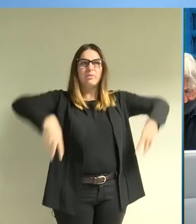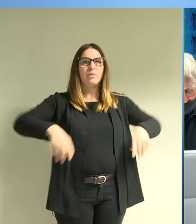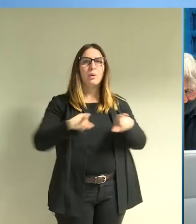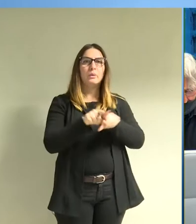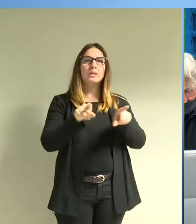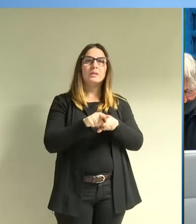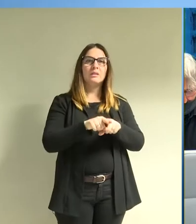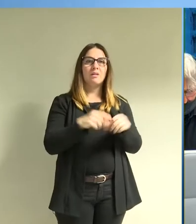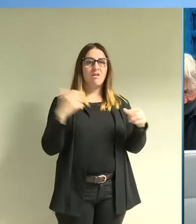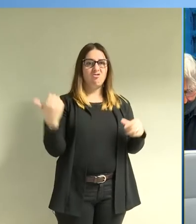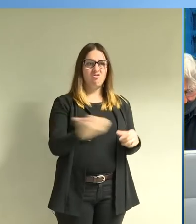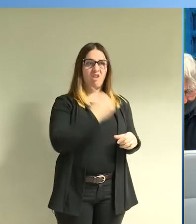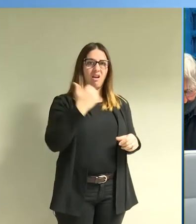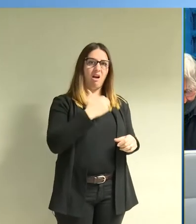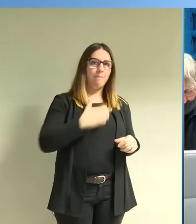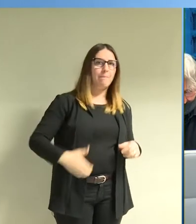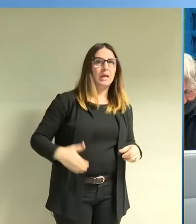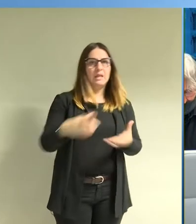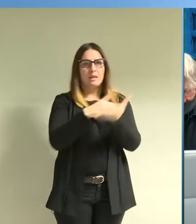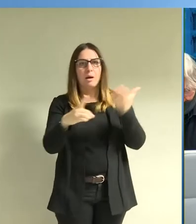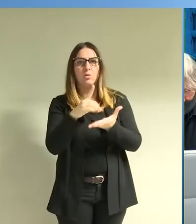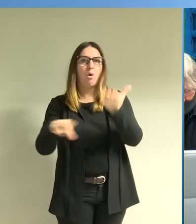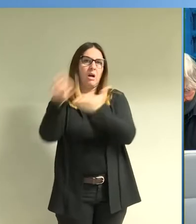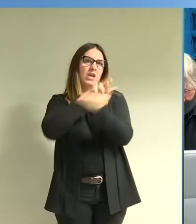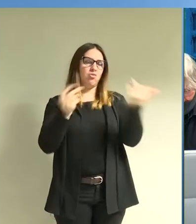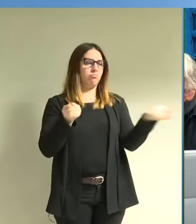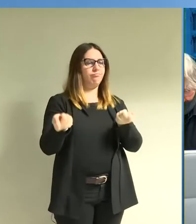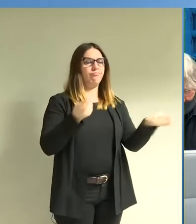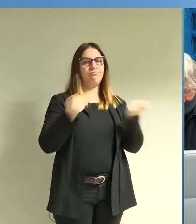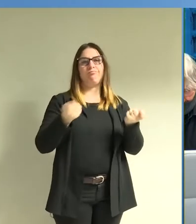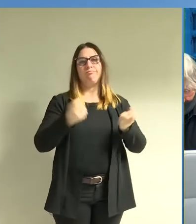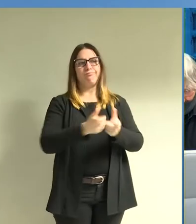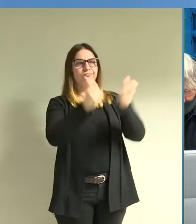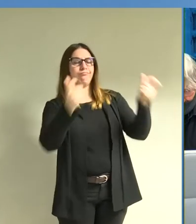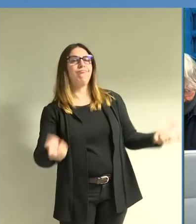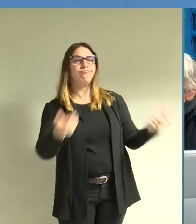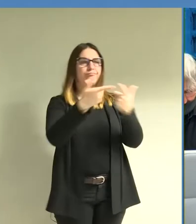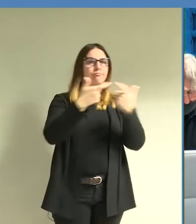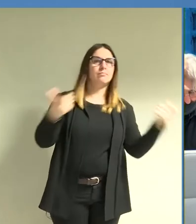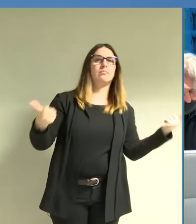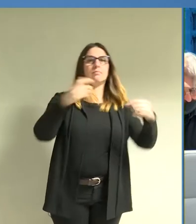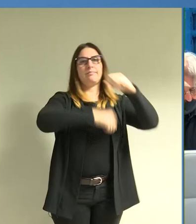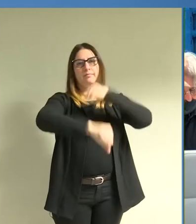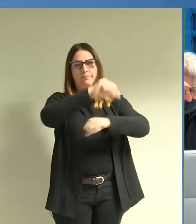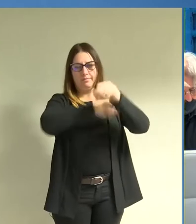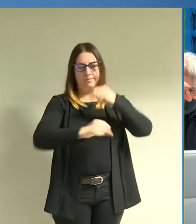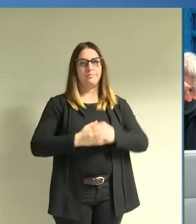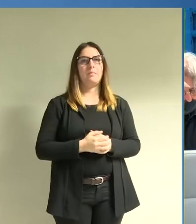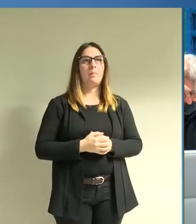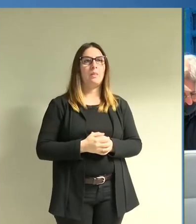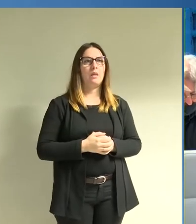les collectivités locales qui assurent la immense majorité des moyens matériels pour pour les écoles